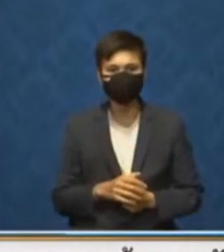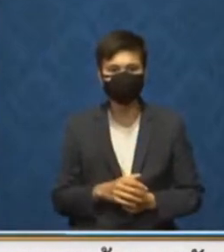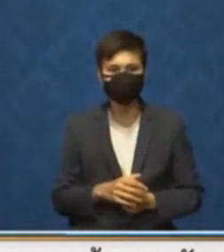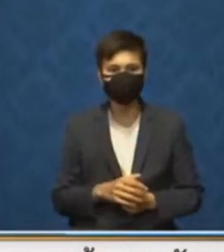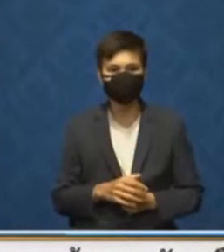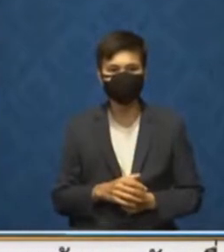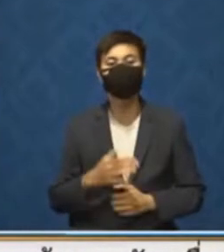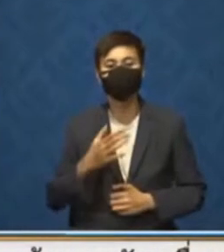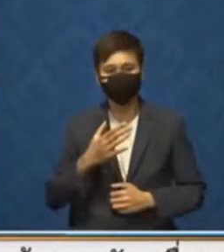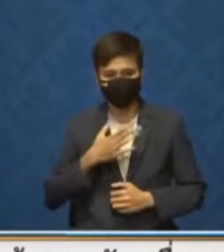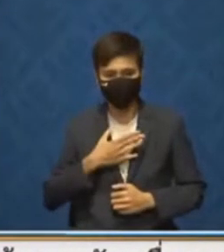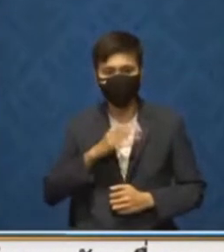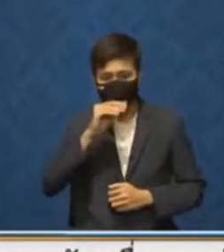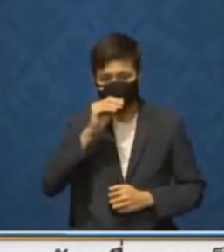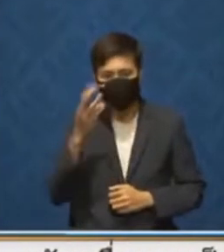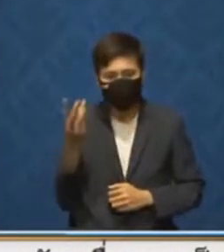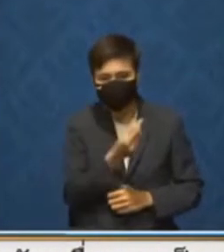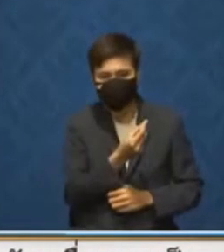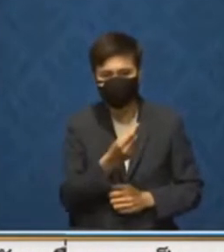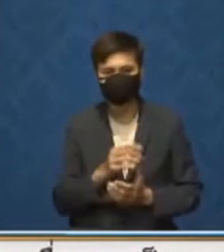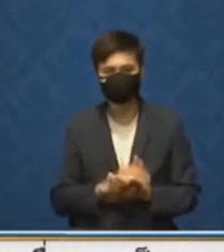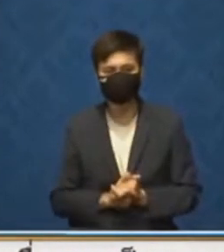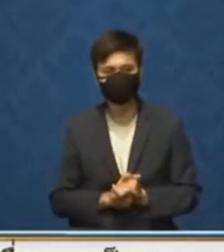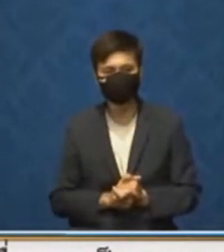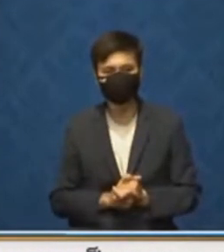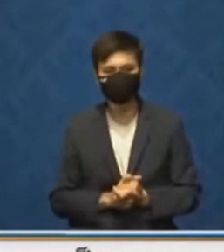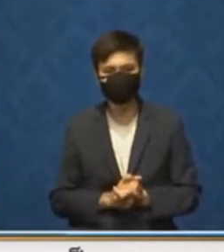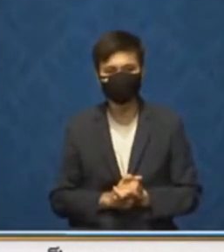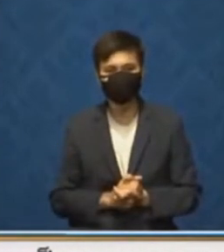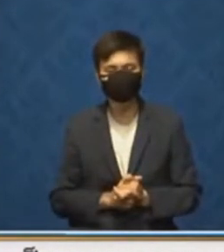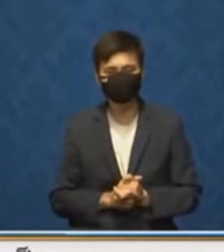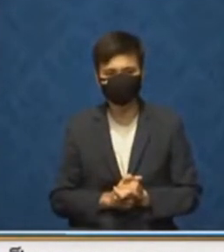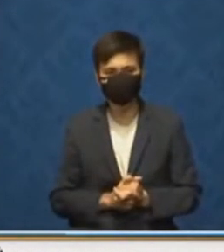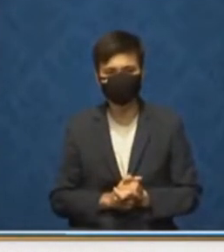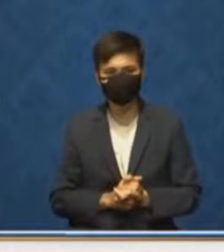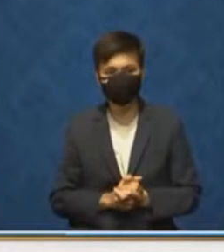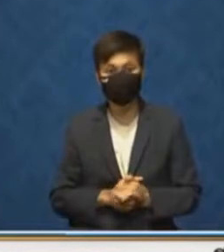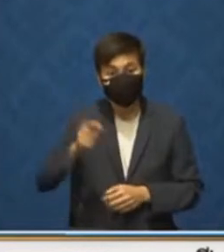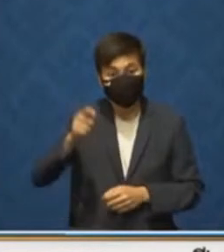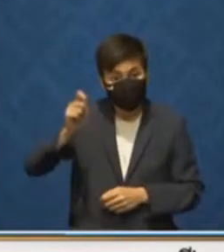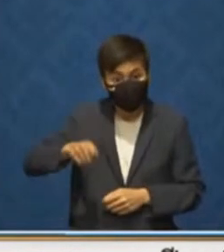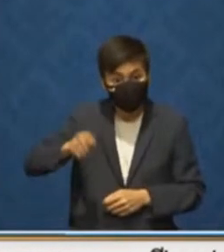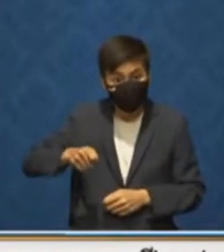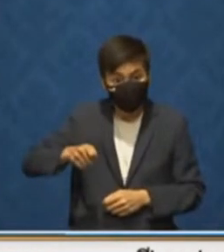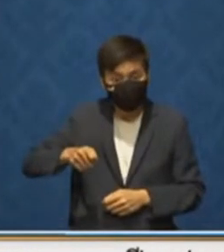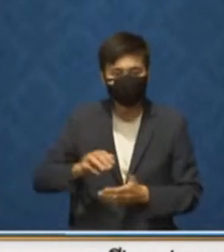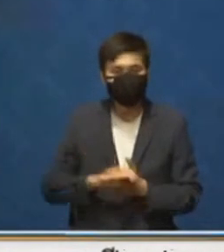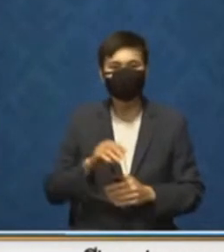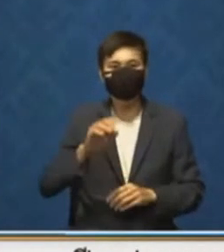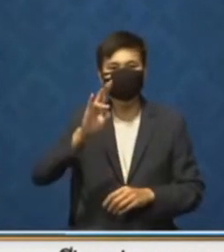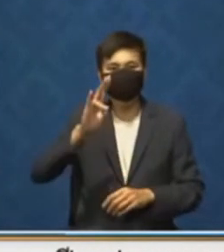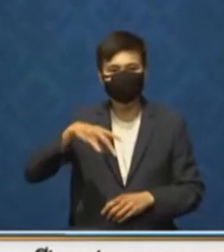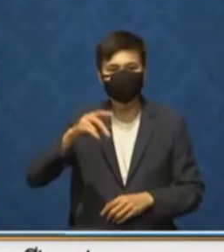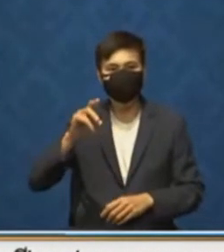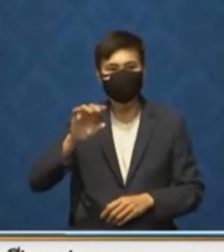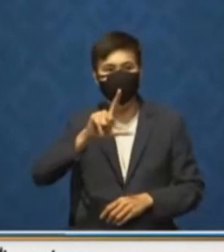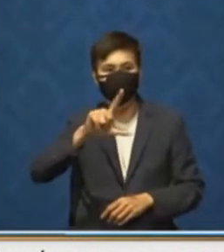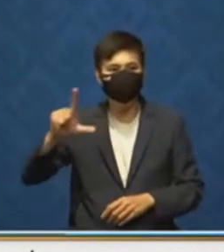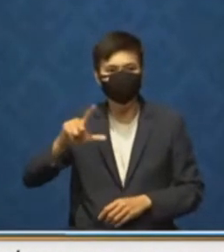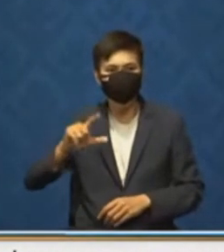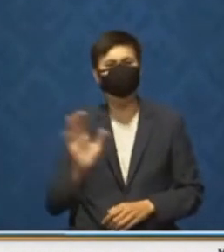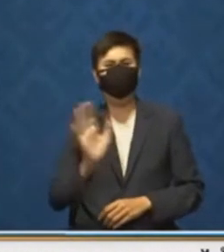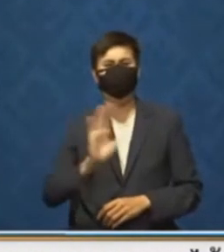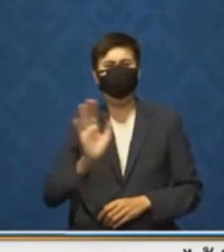จะไล่เวลาให้เร็วที่สุดเลยครับแล้วก็เมื่อประมูลครั้งเดียว 7,000บาทหน้าไปได้เฮ้ยไม่เอาเว้ย